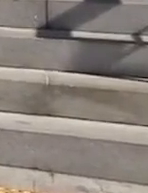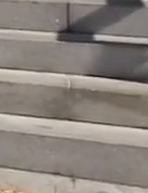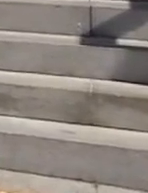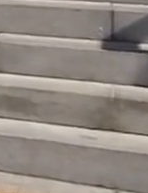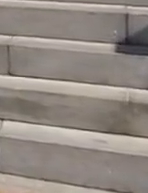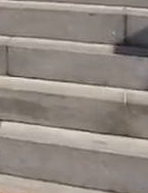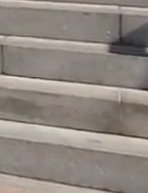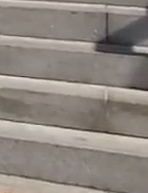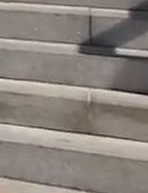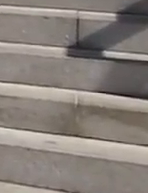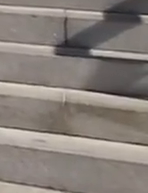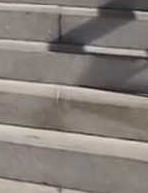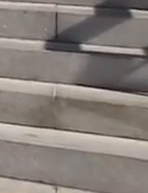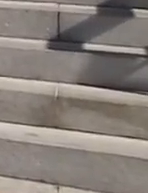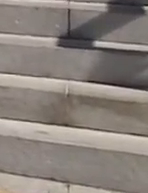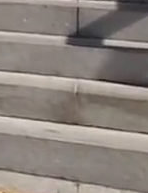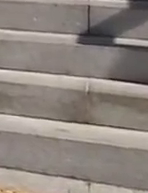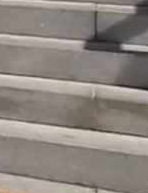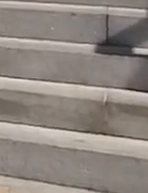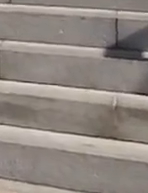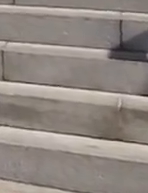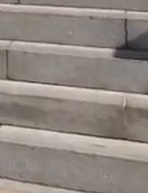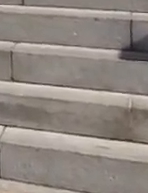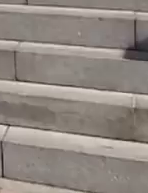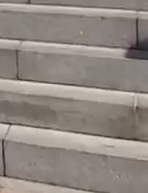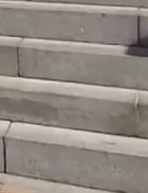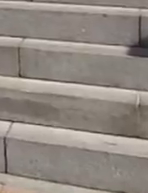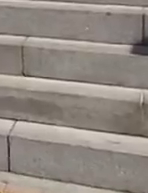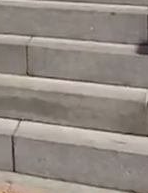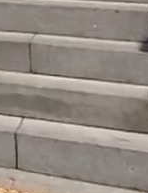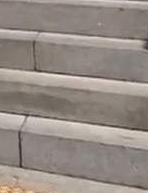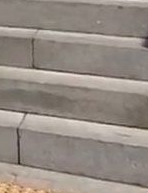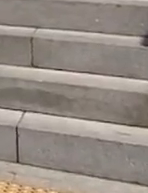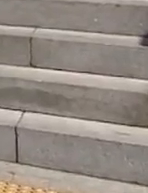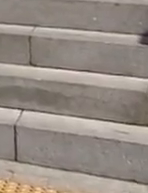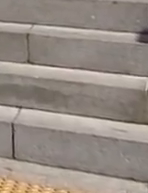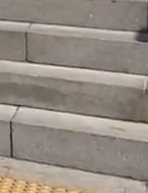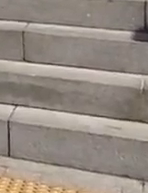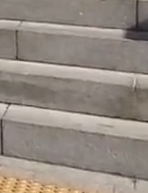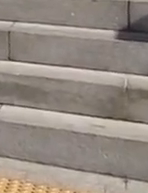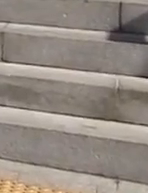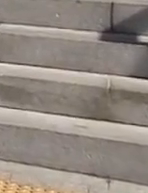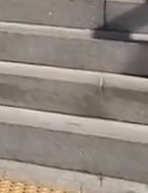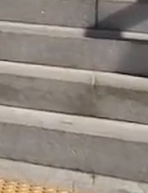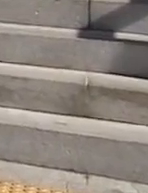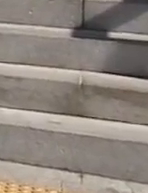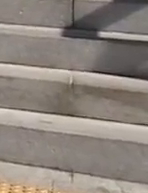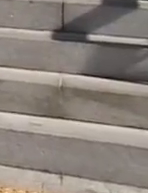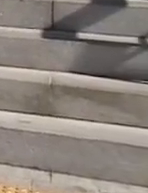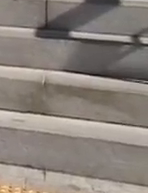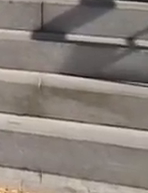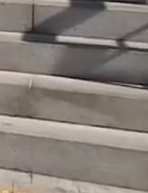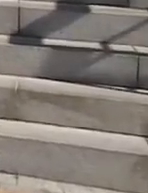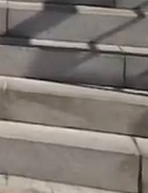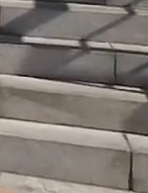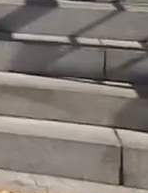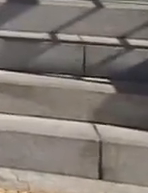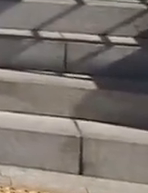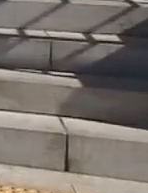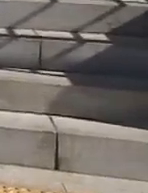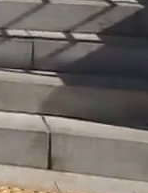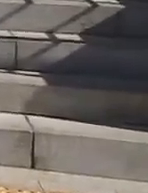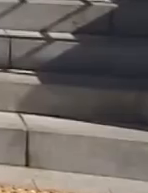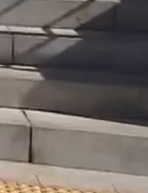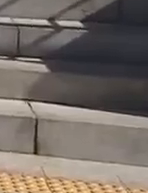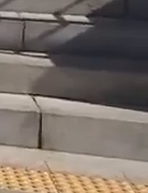이야기 다뤄보겠습니다. 전 비가 오나 눈이 오나 매일 아침 이곳에서 여러분을 기다리겠습니다. 김지혜 돌직구쇼 지금 라이브로 시작합니다.